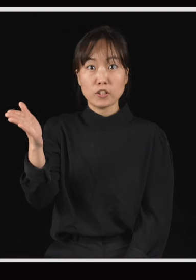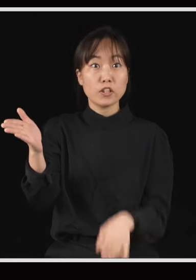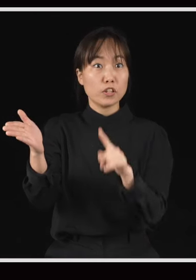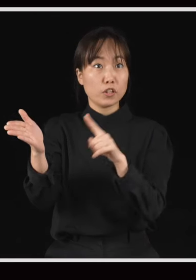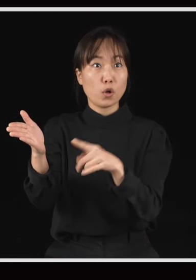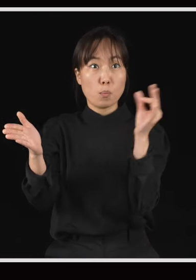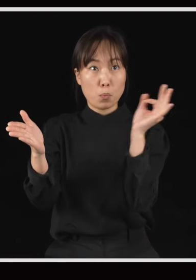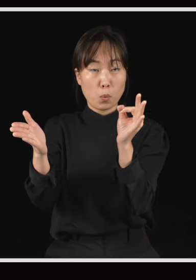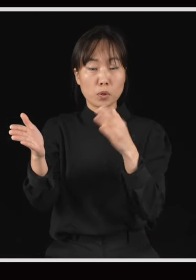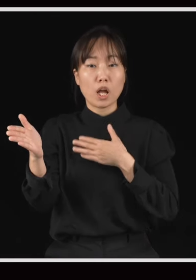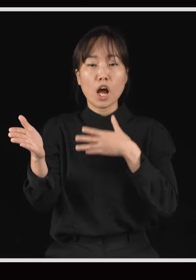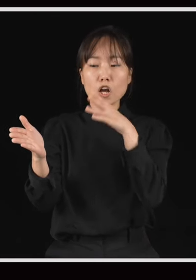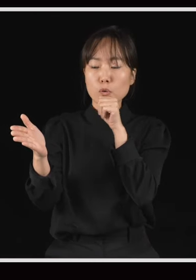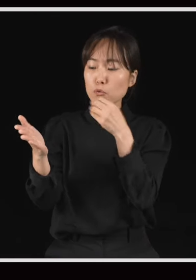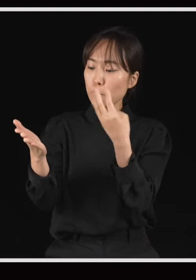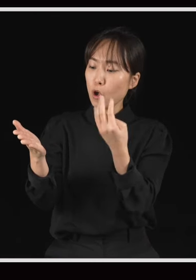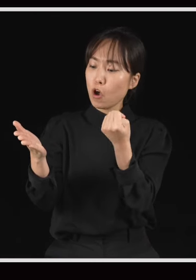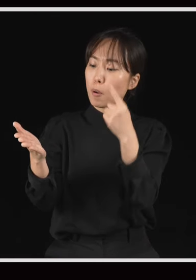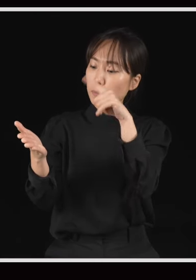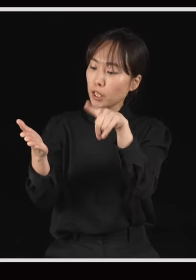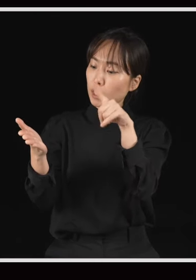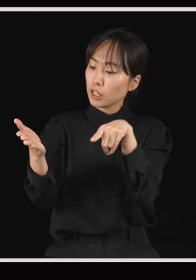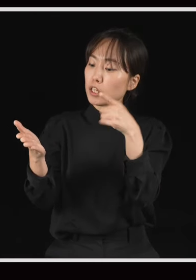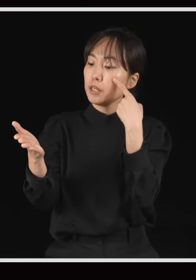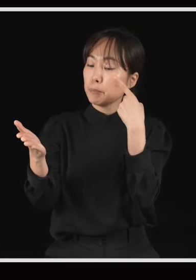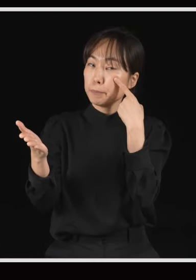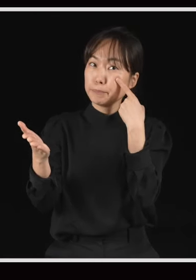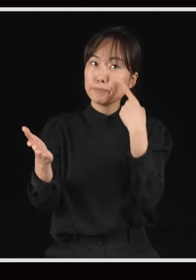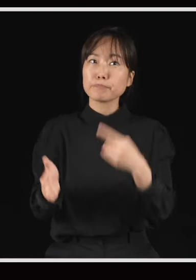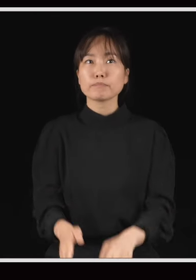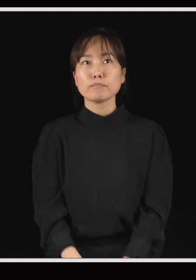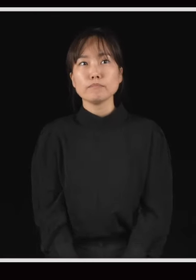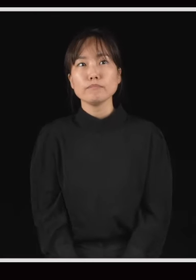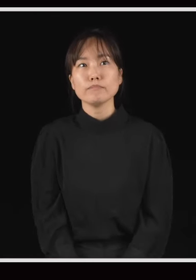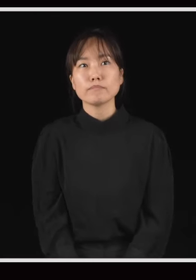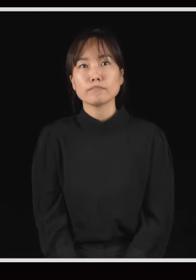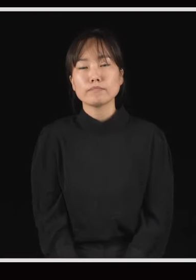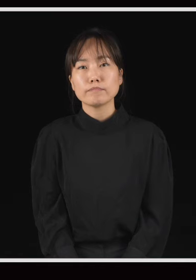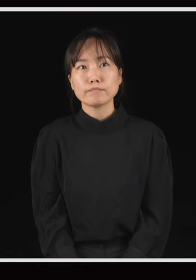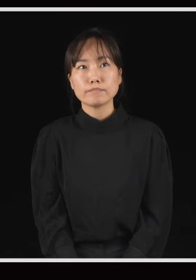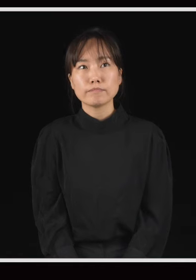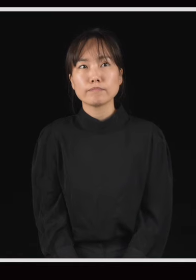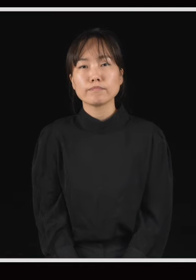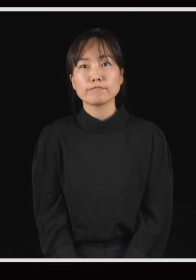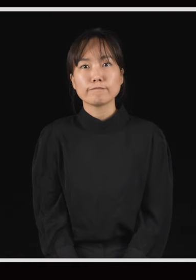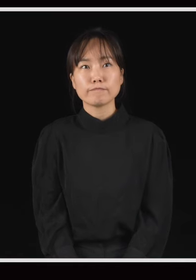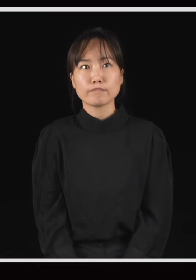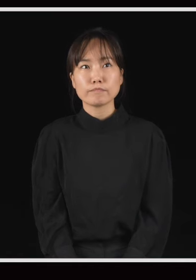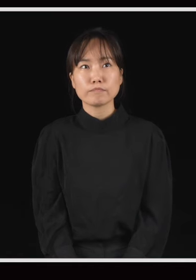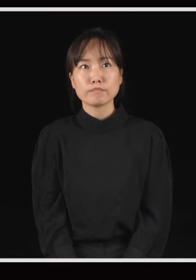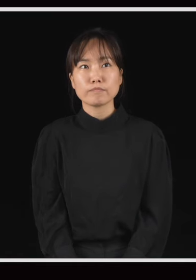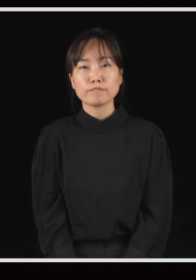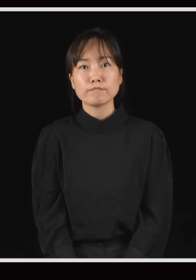이걸 보시고 몇 점인지 한번 지금 생각을 한번 해보시겠어요?